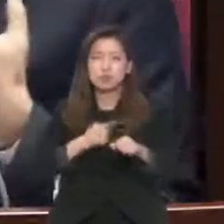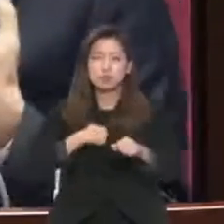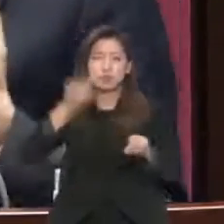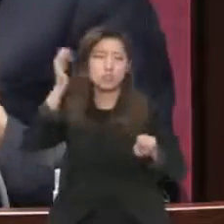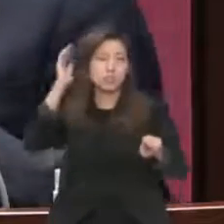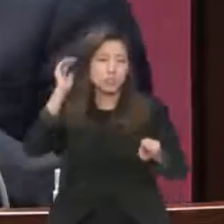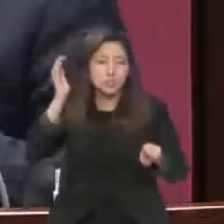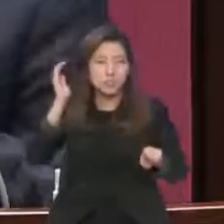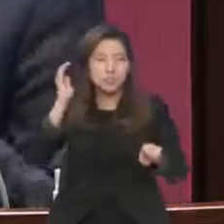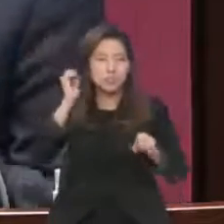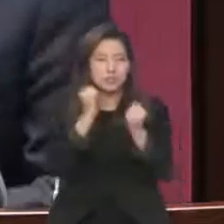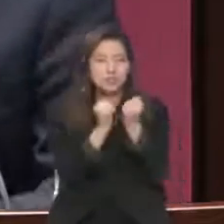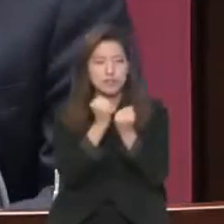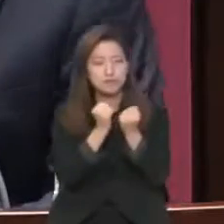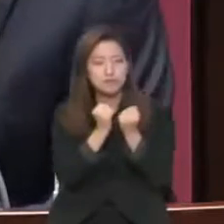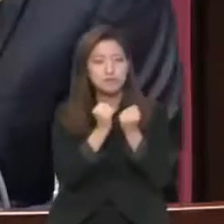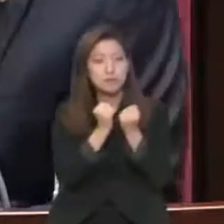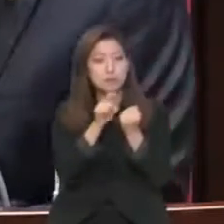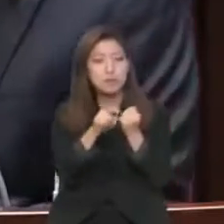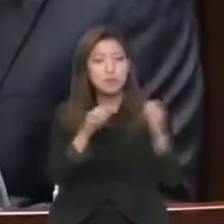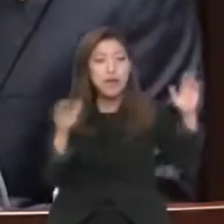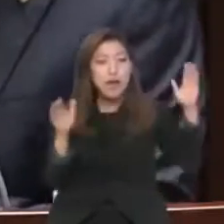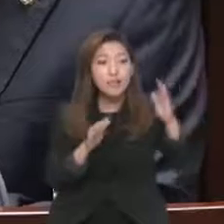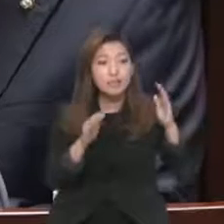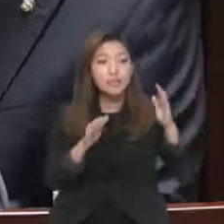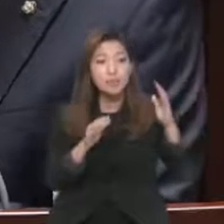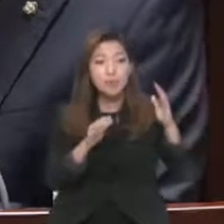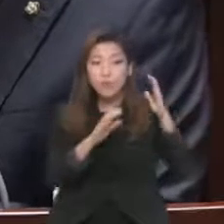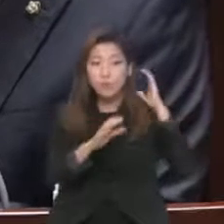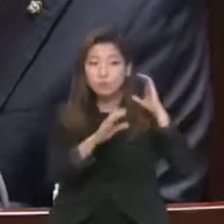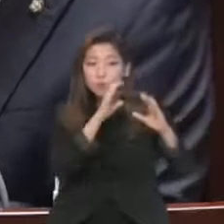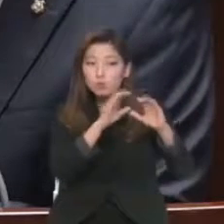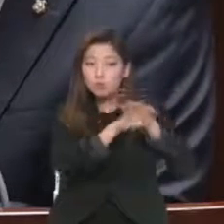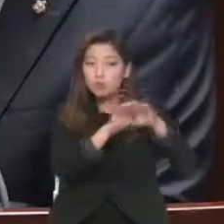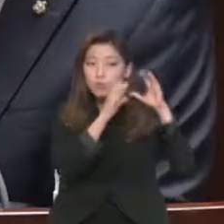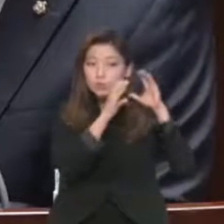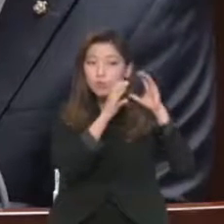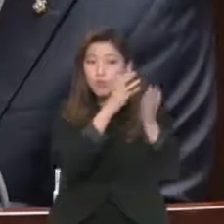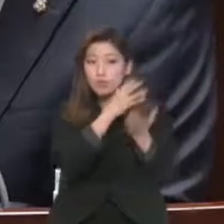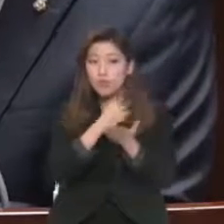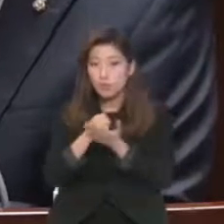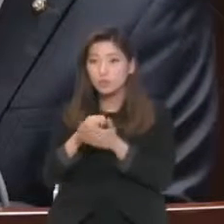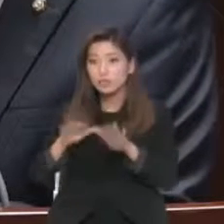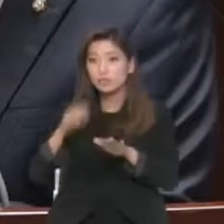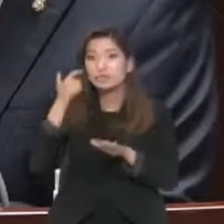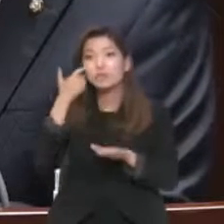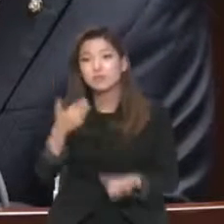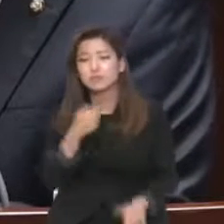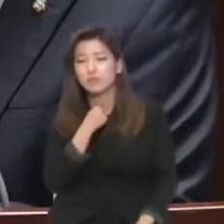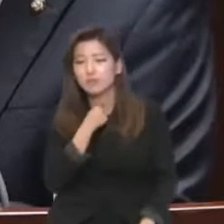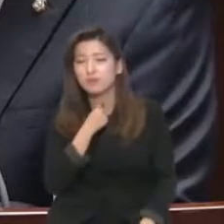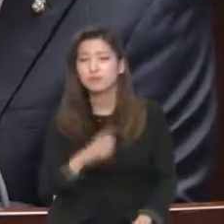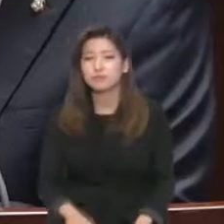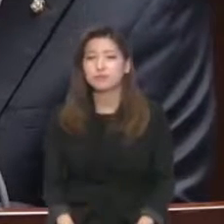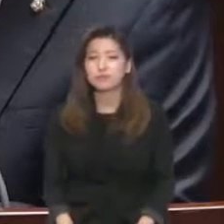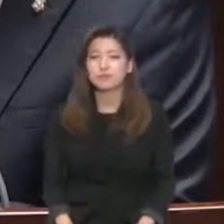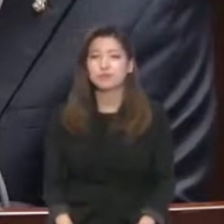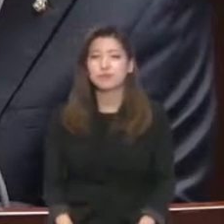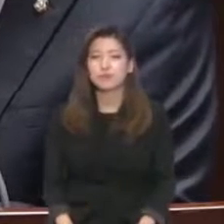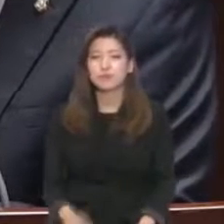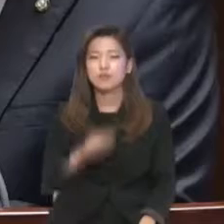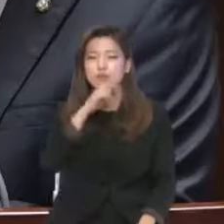많은 피드백을 장관님과 나누는데 그 핵심에는 말씀하신 대로 과연 민족주의적